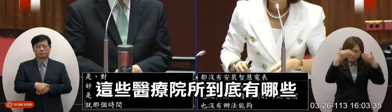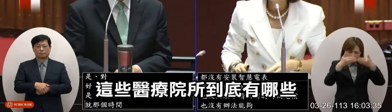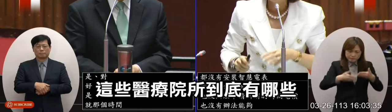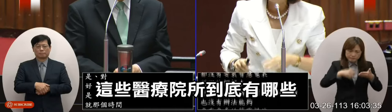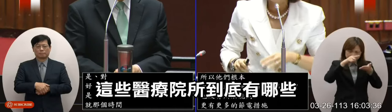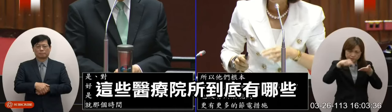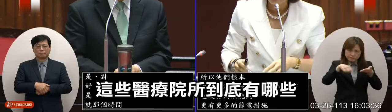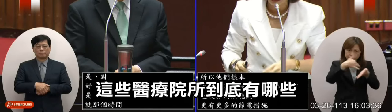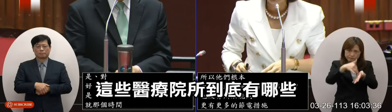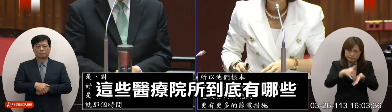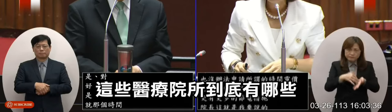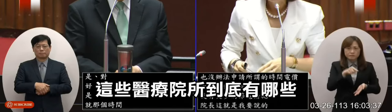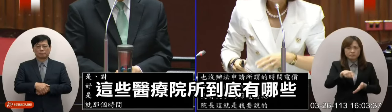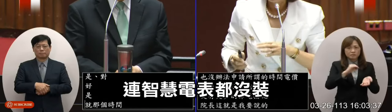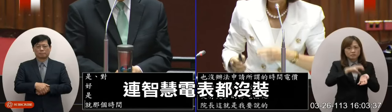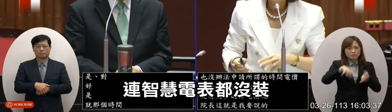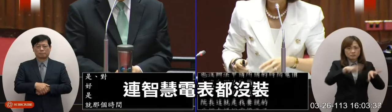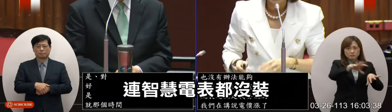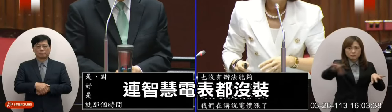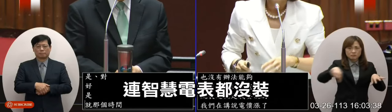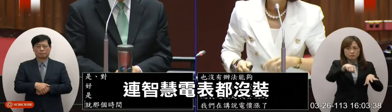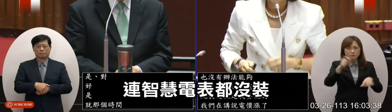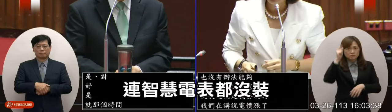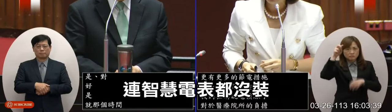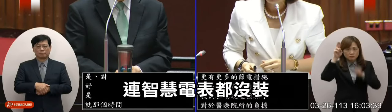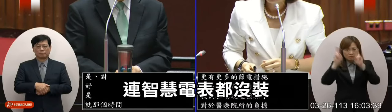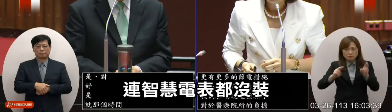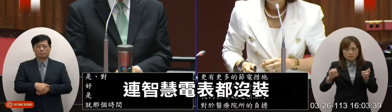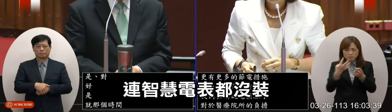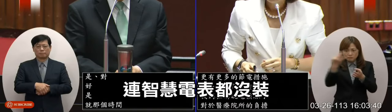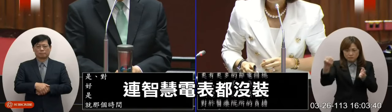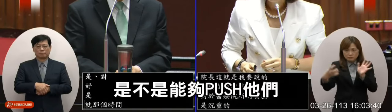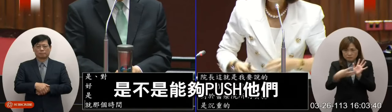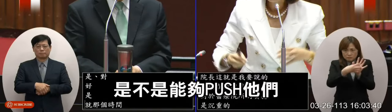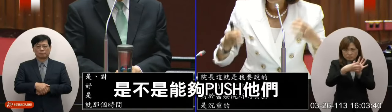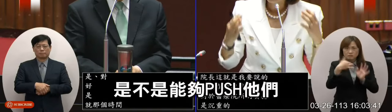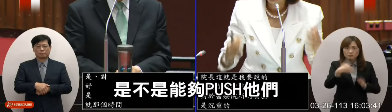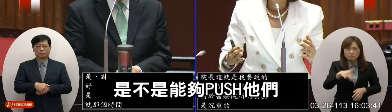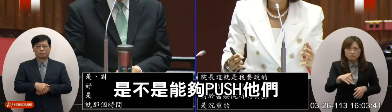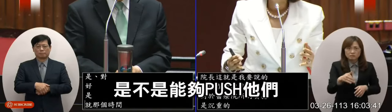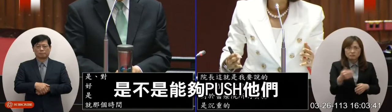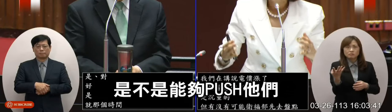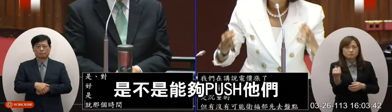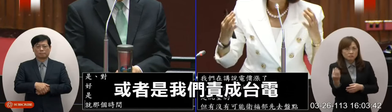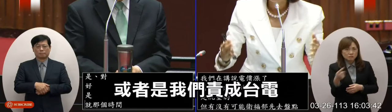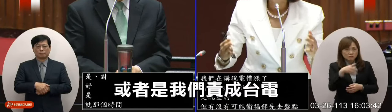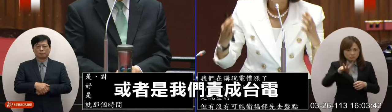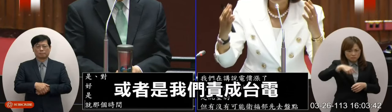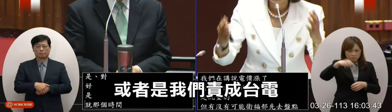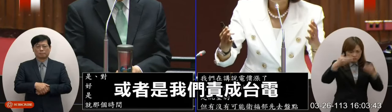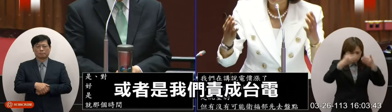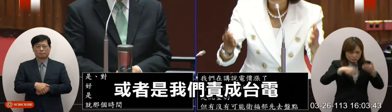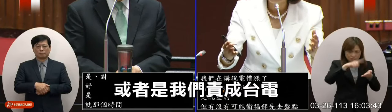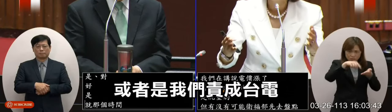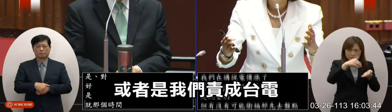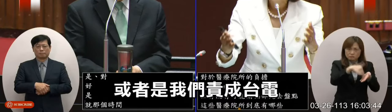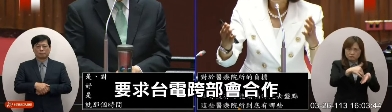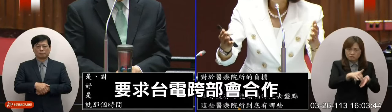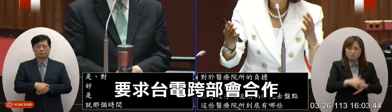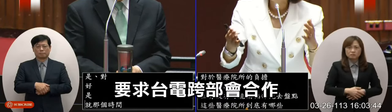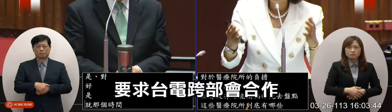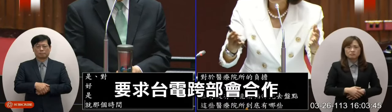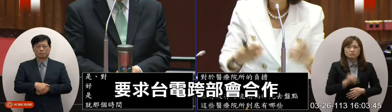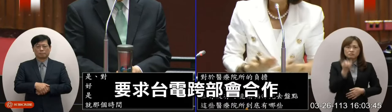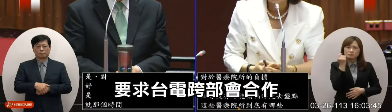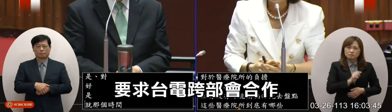些医疗院所到底有哪些连智慧电表都没装，是不是能够 push 他们，或者是我们责成台电，